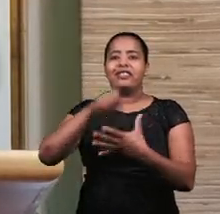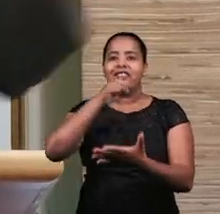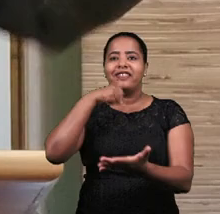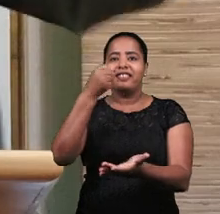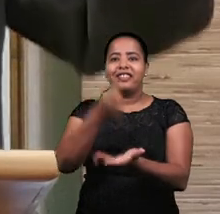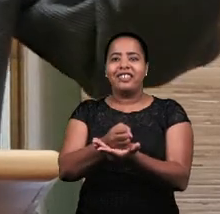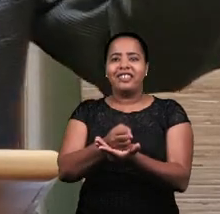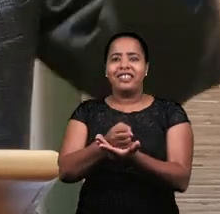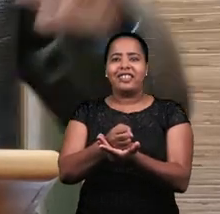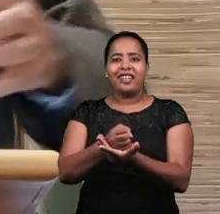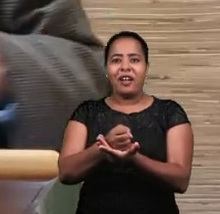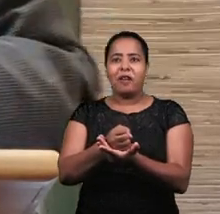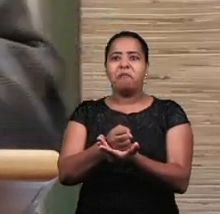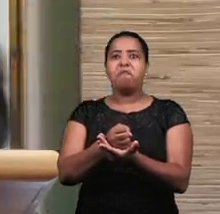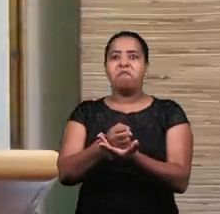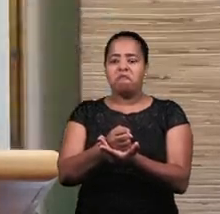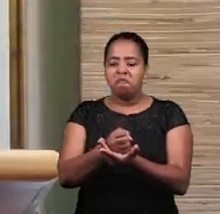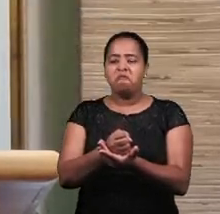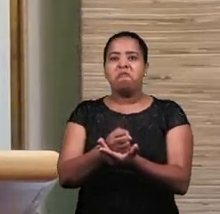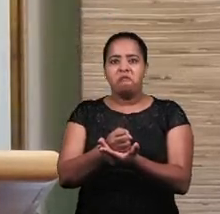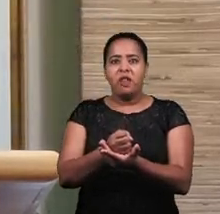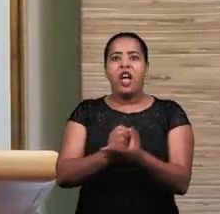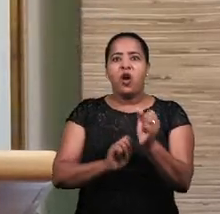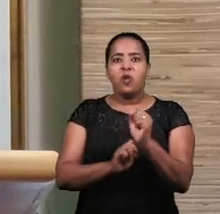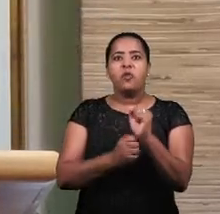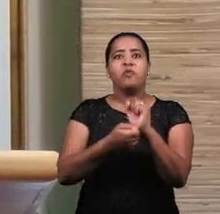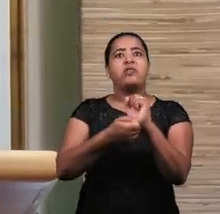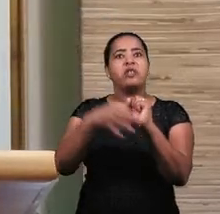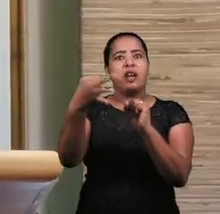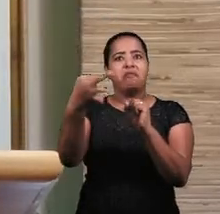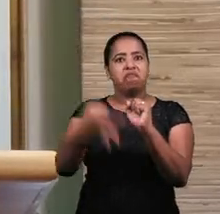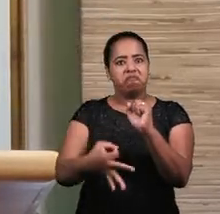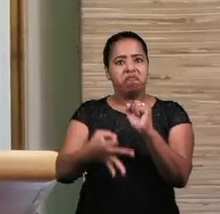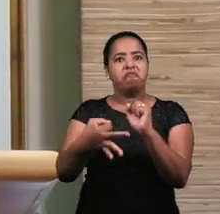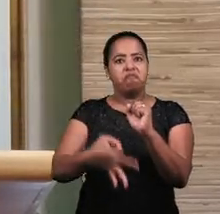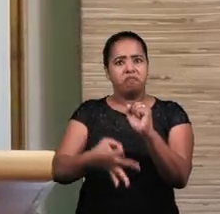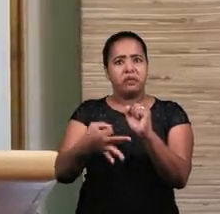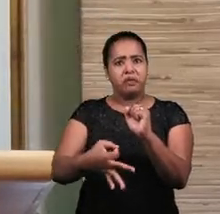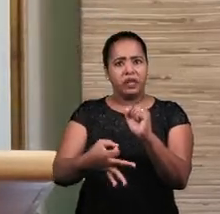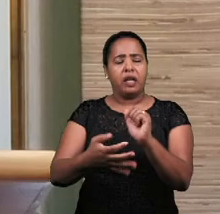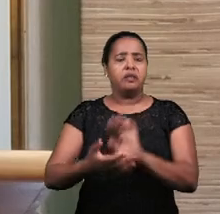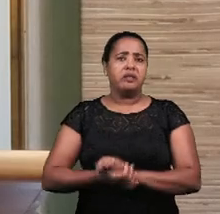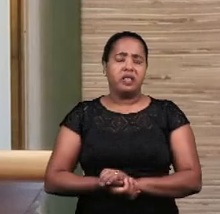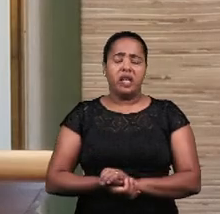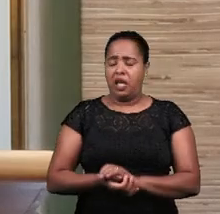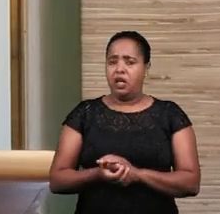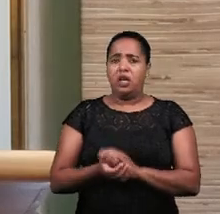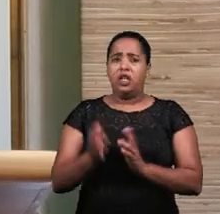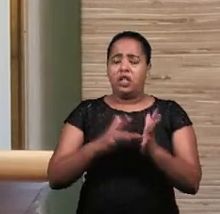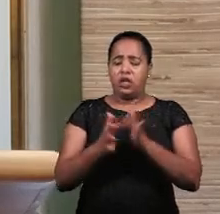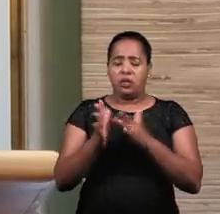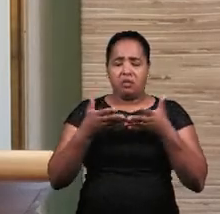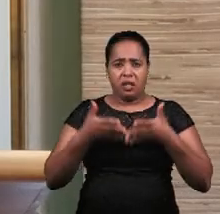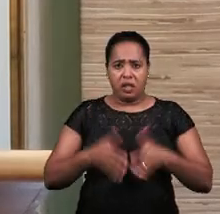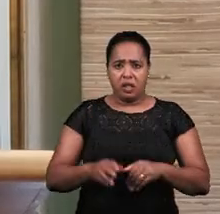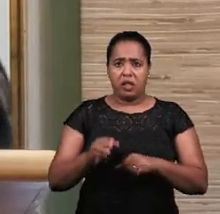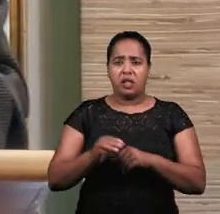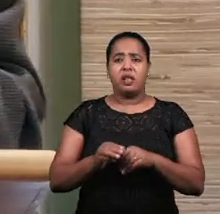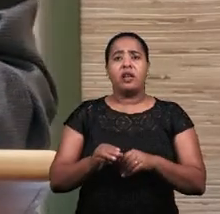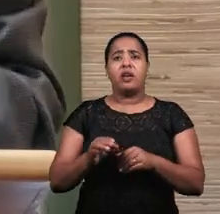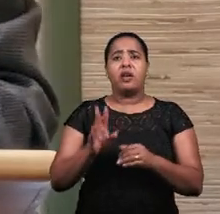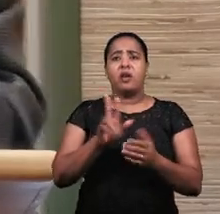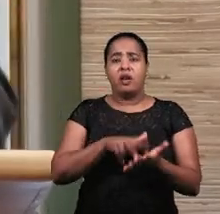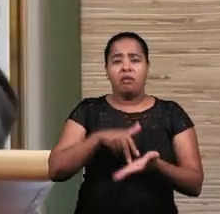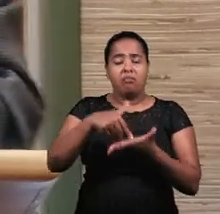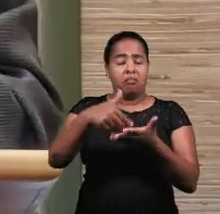mystère. Donc, il est révélé au Nouveau Testament. Oui, au Nouveau Testament, à propos de lui, il est né et il a ressuscité. Mais le